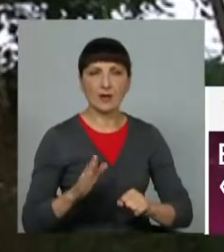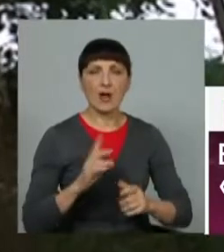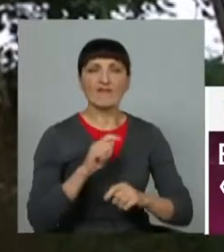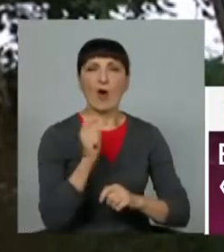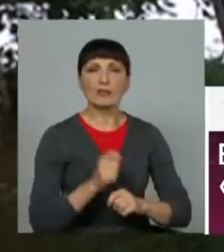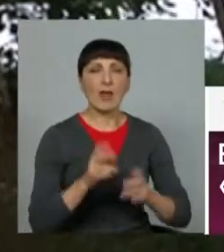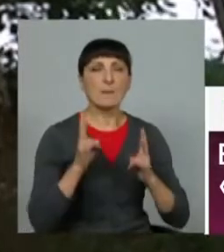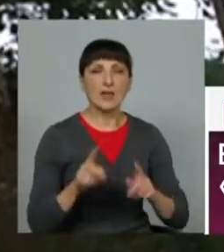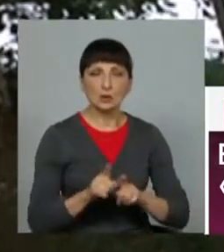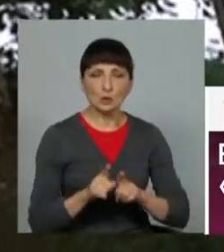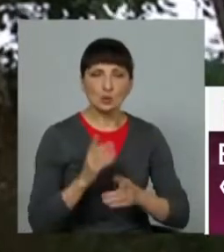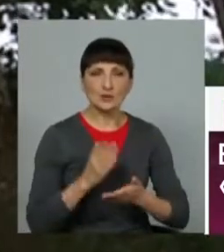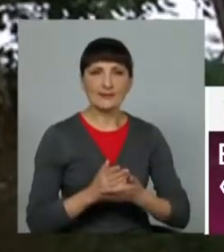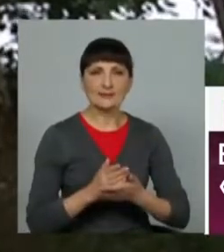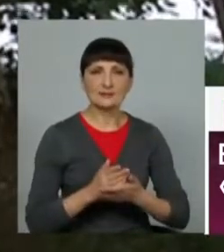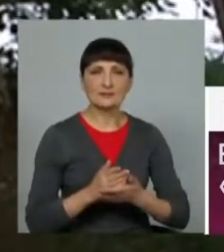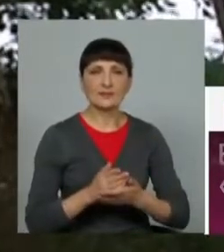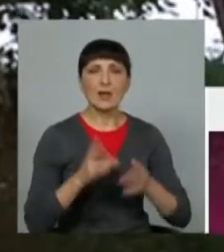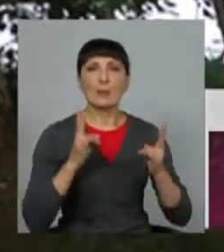война, какие беды может принести